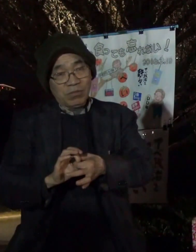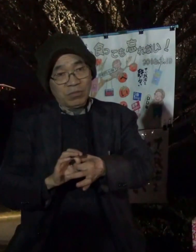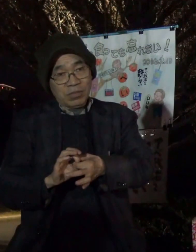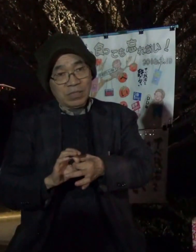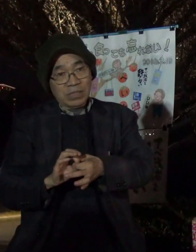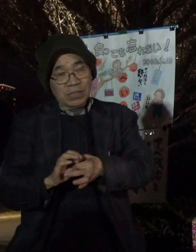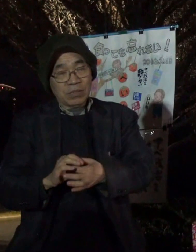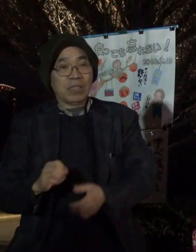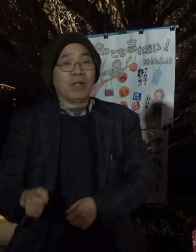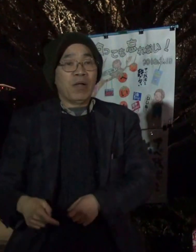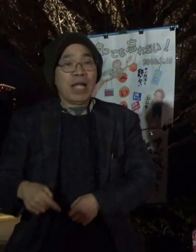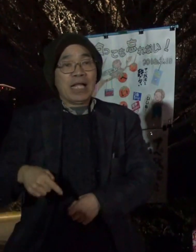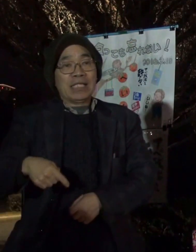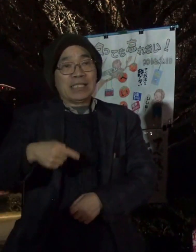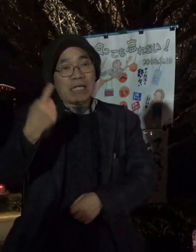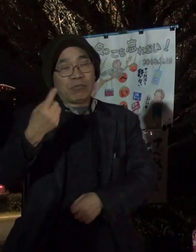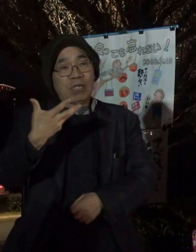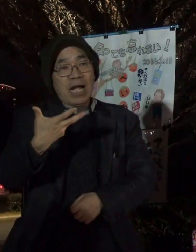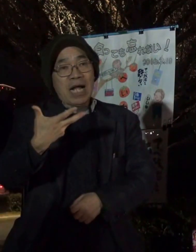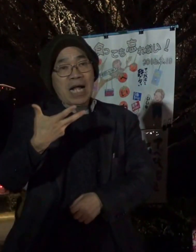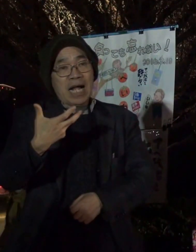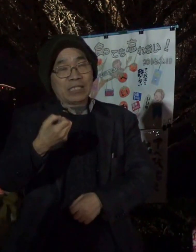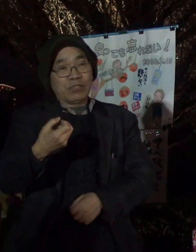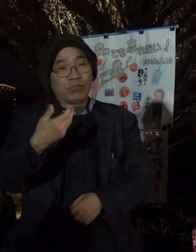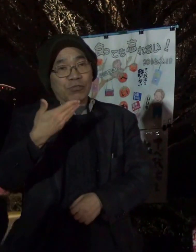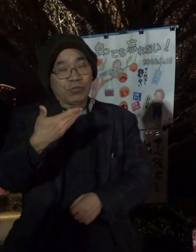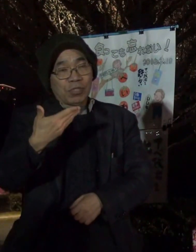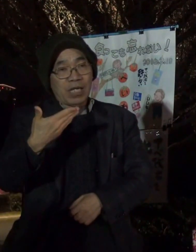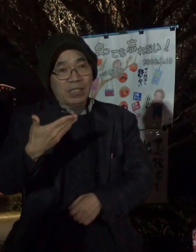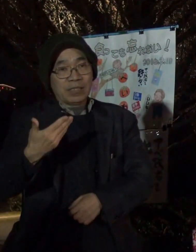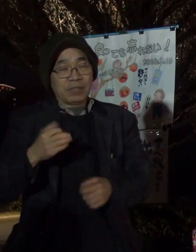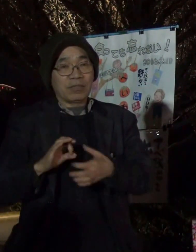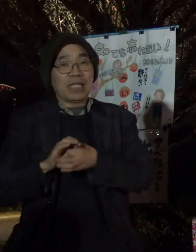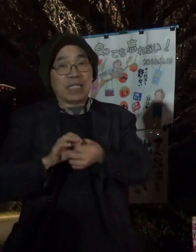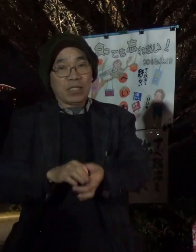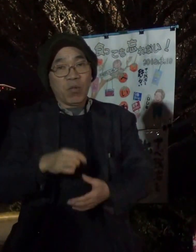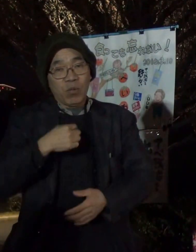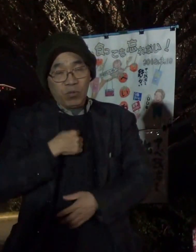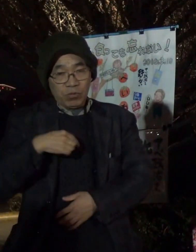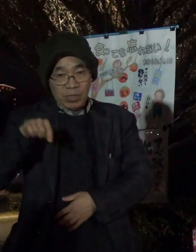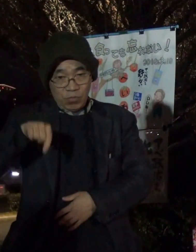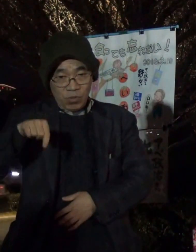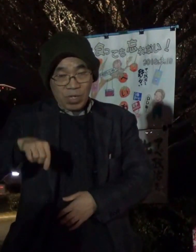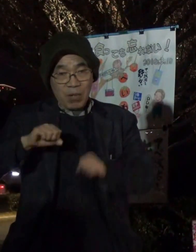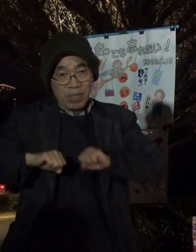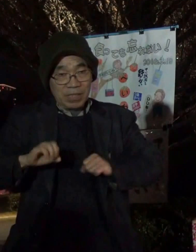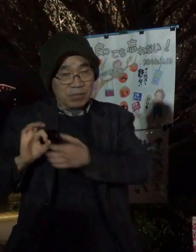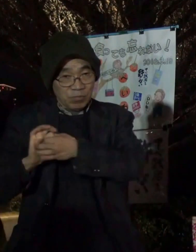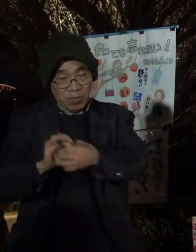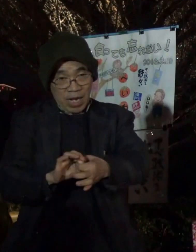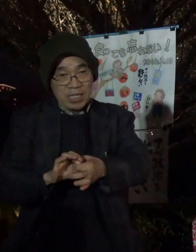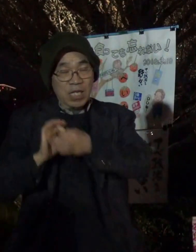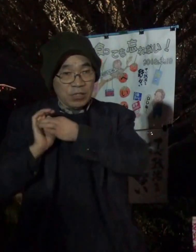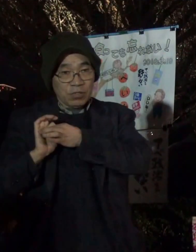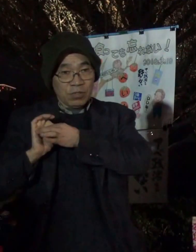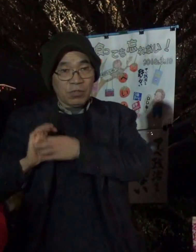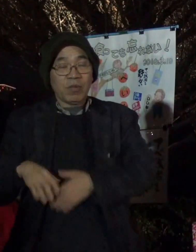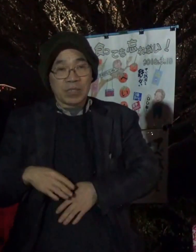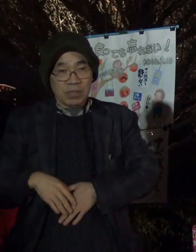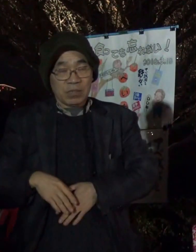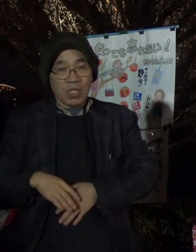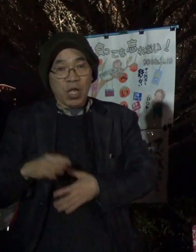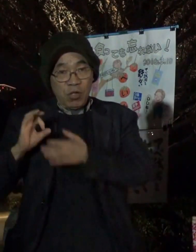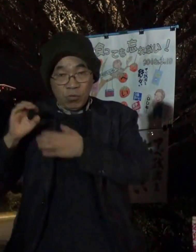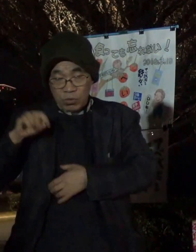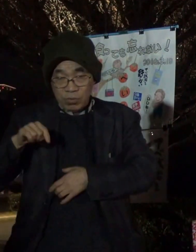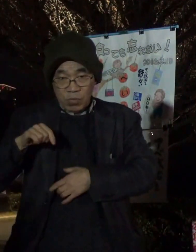続けていく189回もやってて、こちらも皆さん頑張って来られてると思うんですけど、続けるっていうのは本当に大変